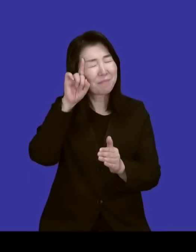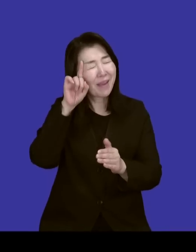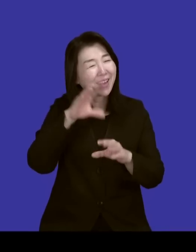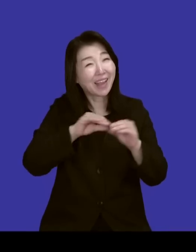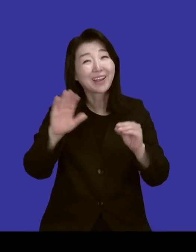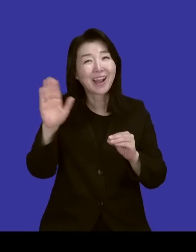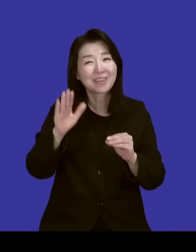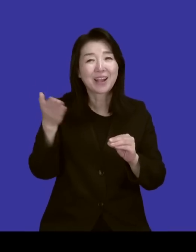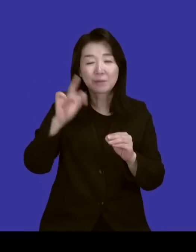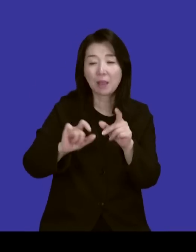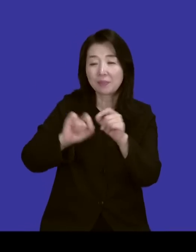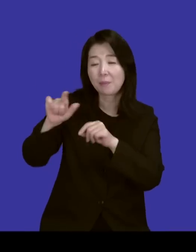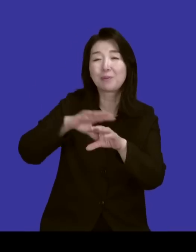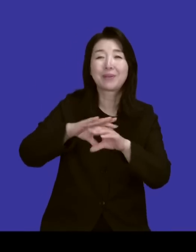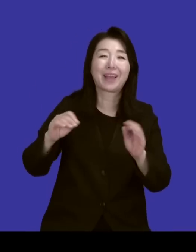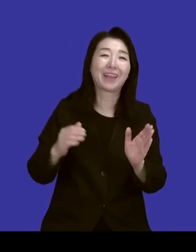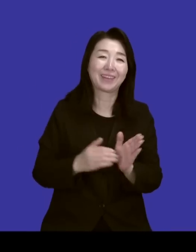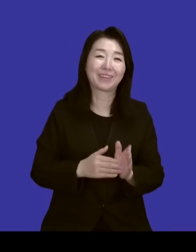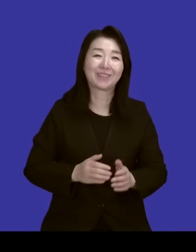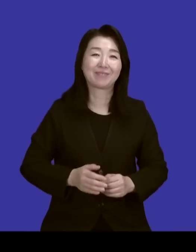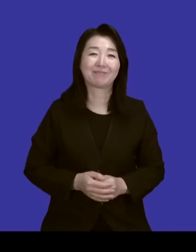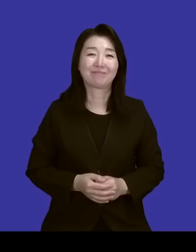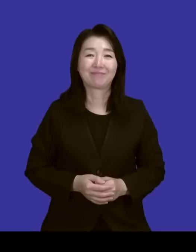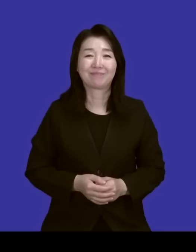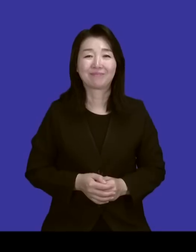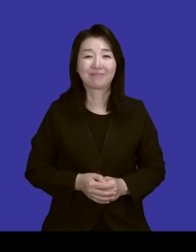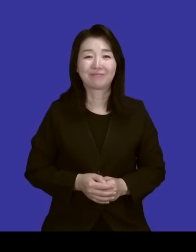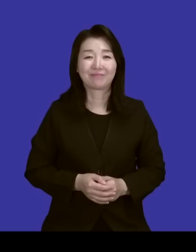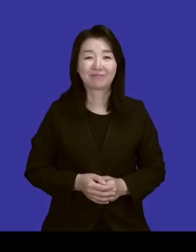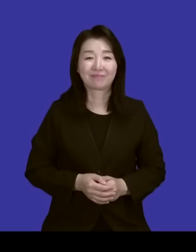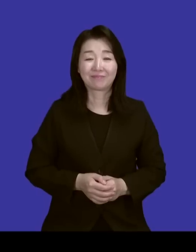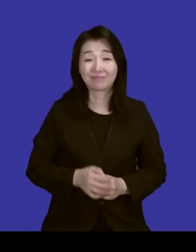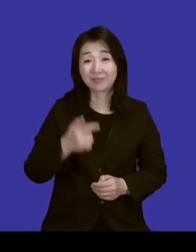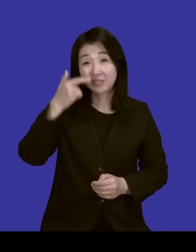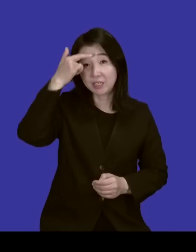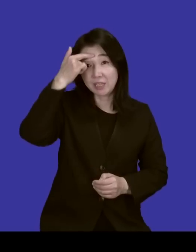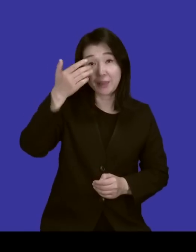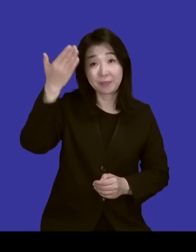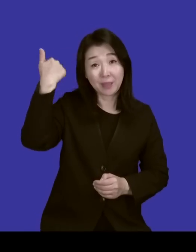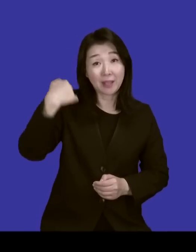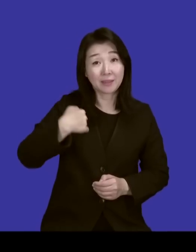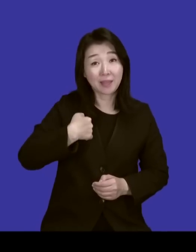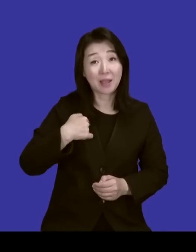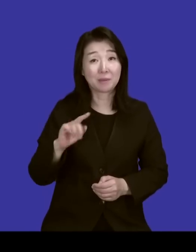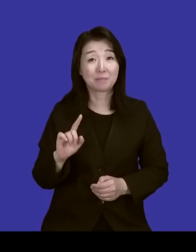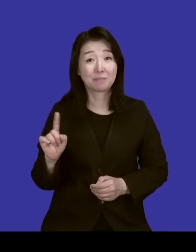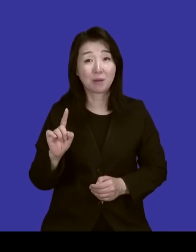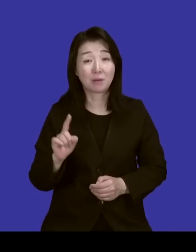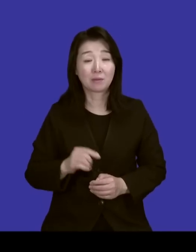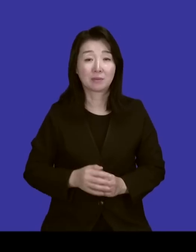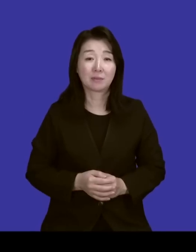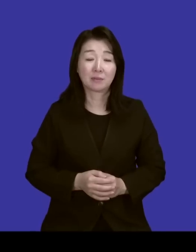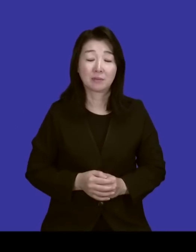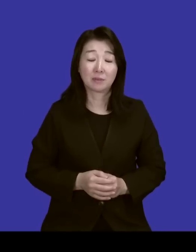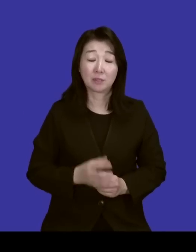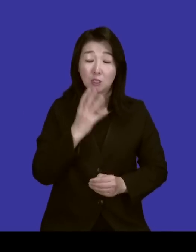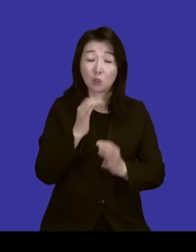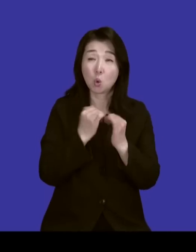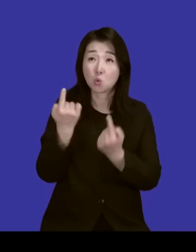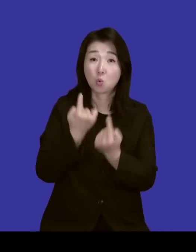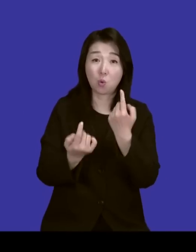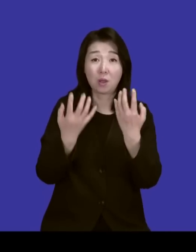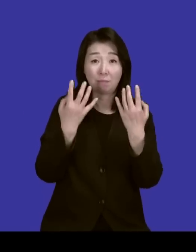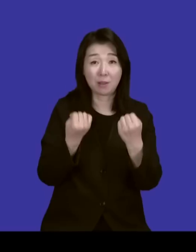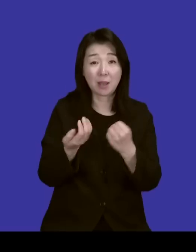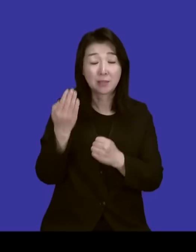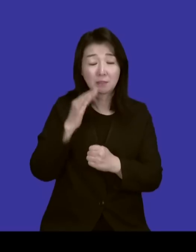상당히 해결되었다라고 할 수가 있고요. 네. 그러니까 옛날에 제가 많이 나오지만 저희 교회를